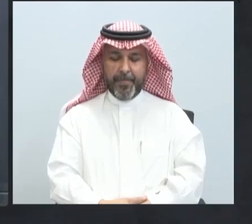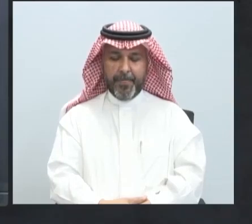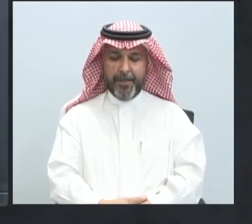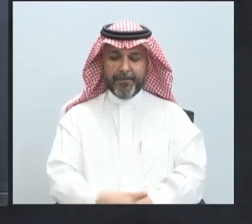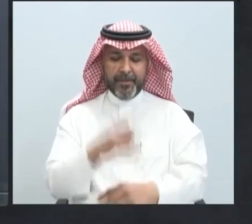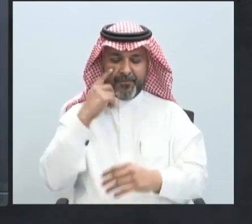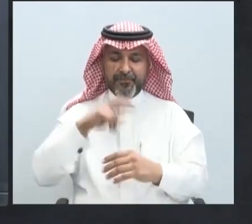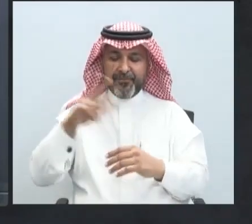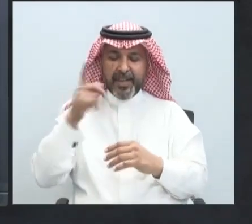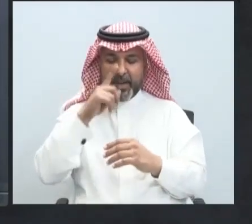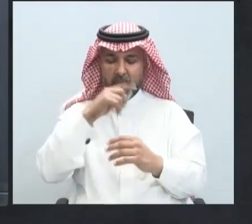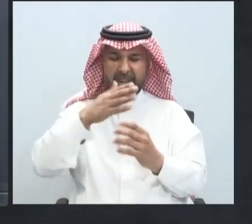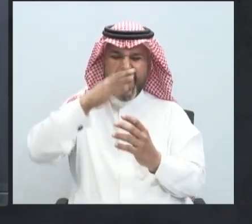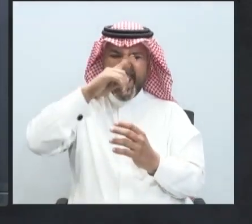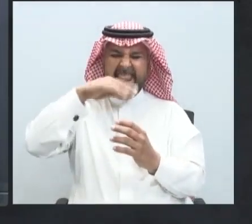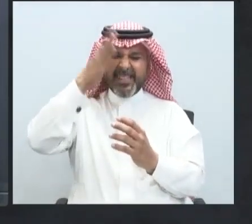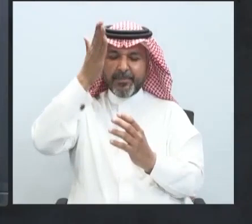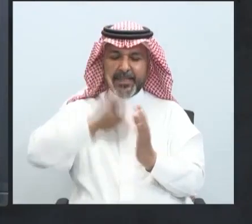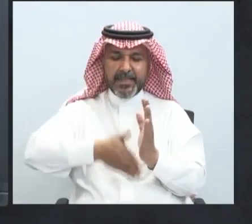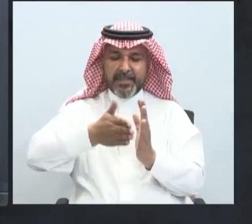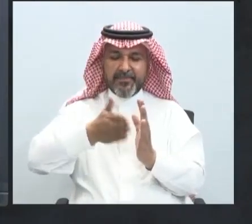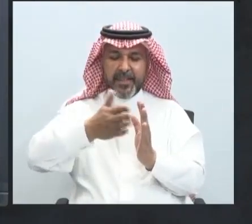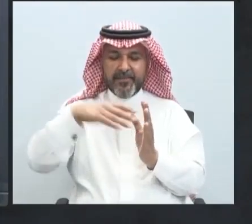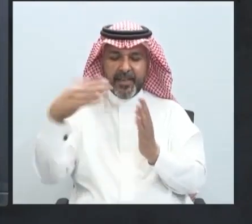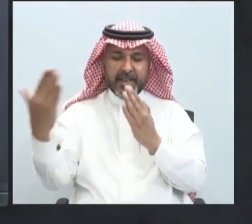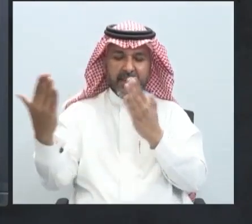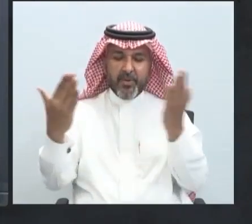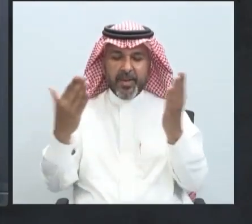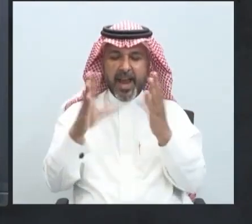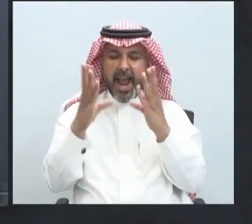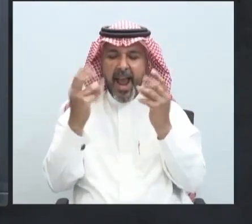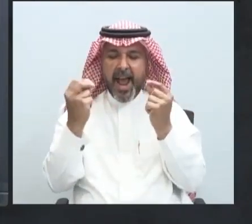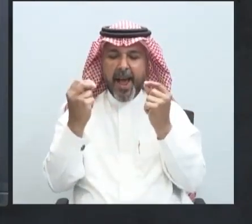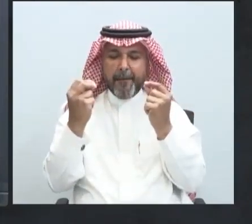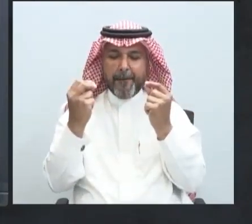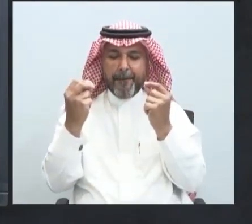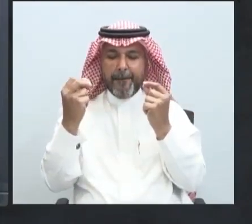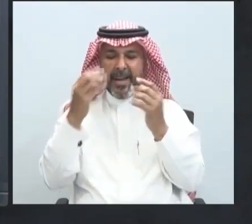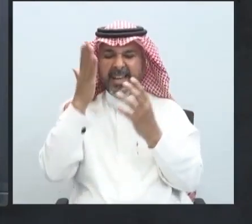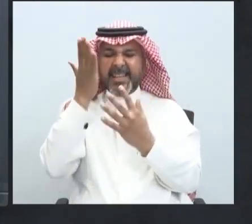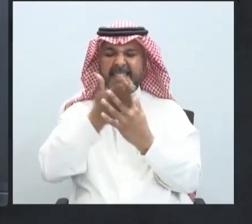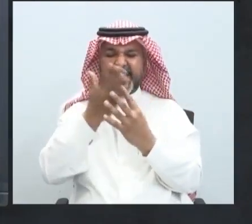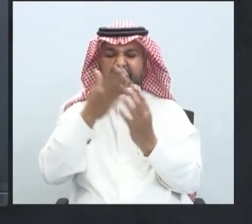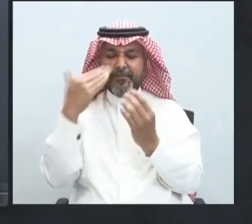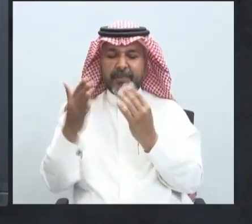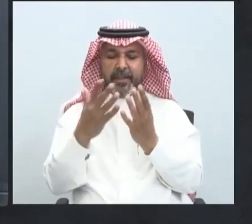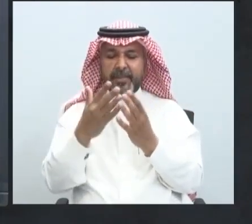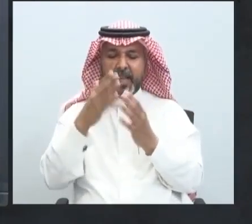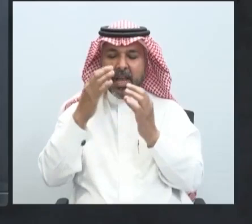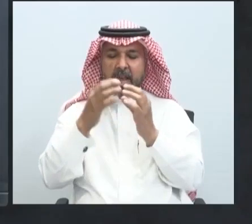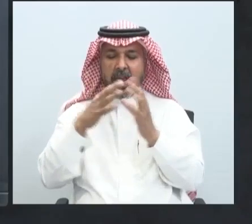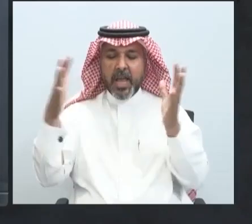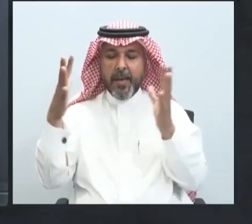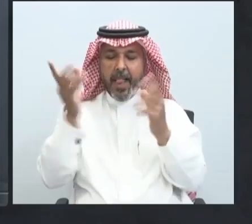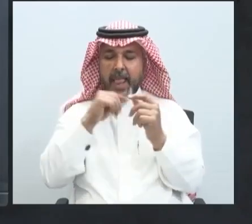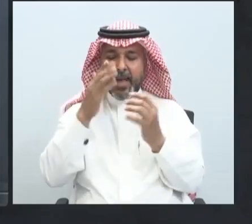هنالك تنصيف لهذا العدد اصبحت كل جزء كل قطب من هذه الخليه يحوي نصف العدد ولا يحوي العدد كامل